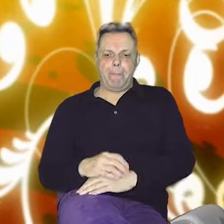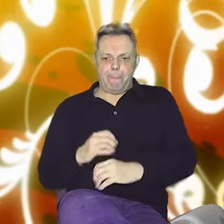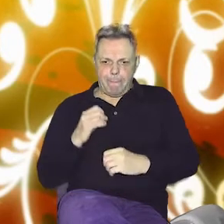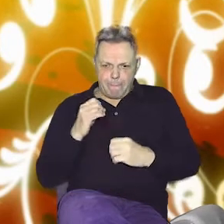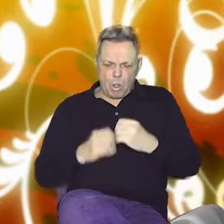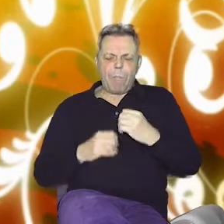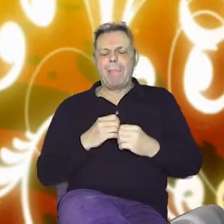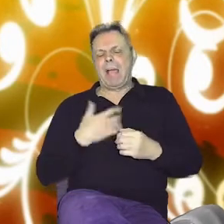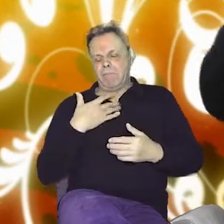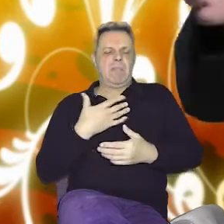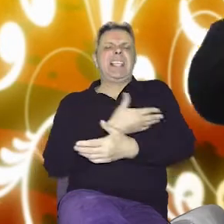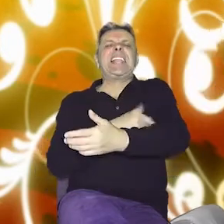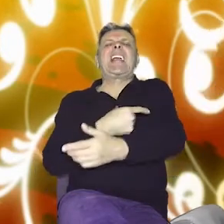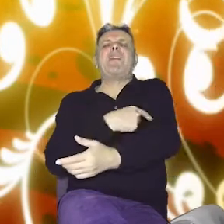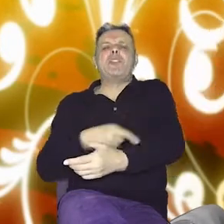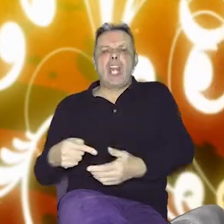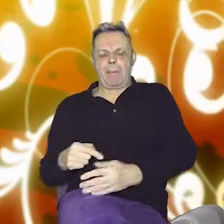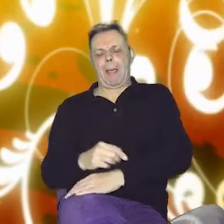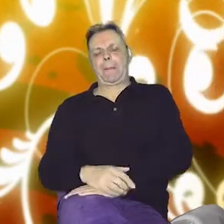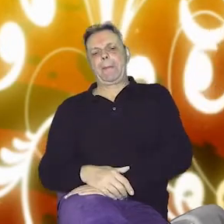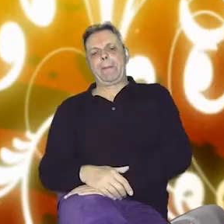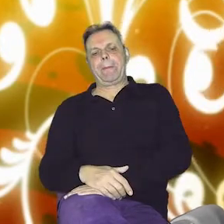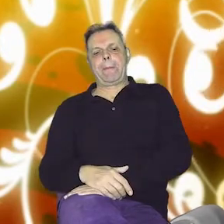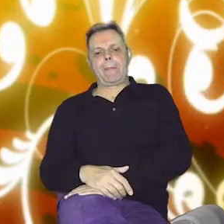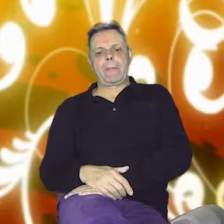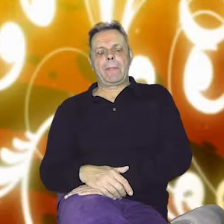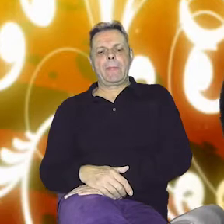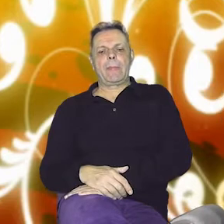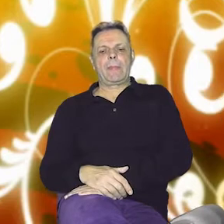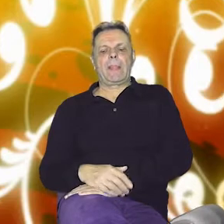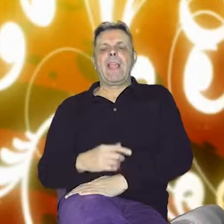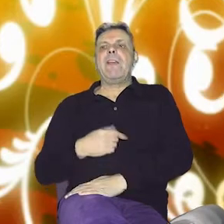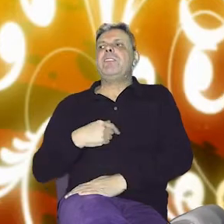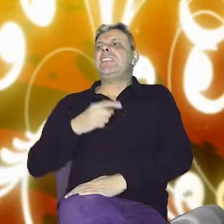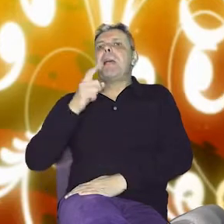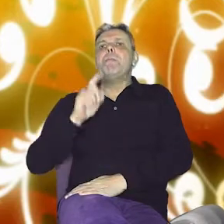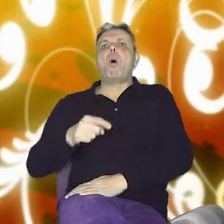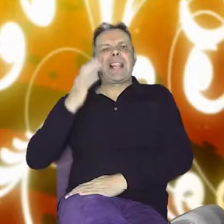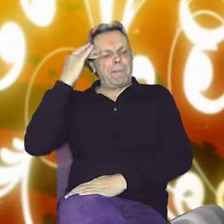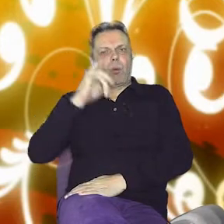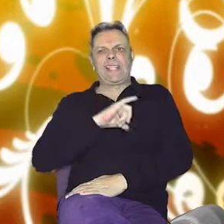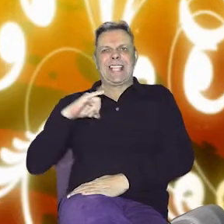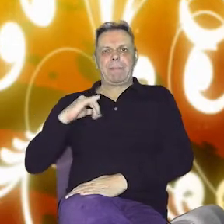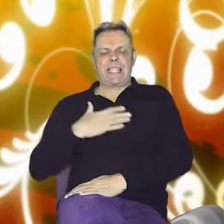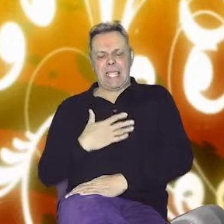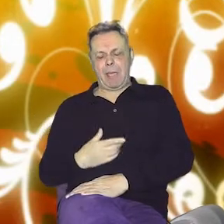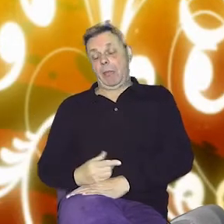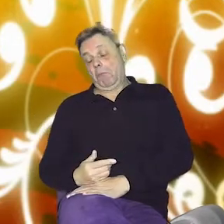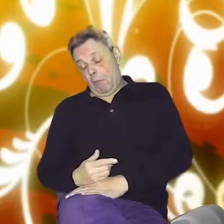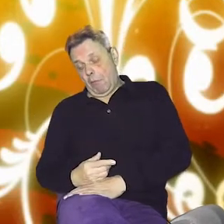problema, recimo, sa arterijama, nemojte pušiti, bože moj, ili nešto, morate se brinuti sam za sebe.